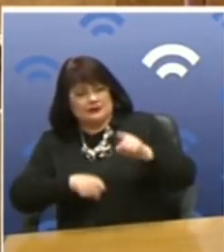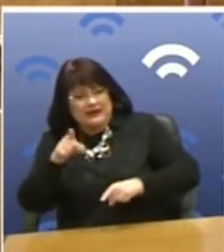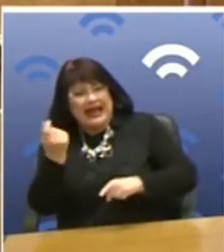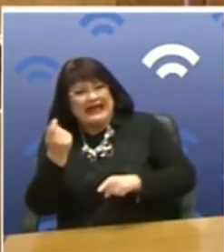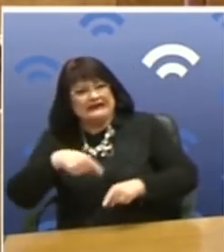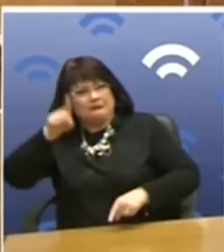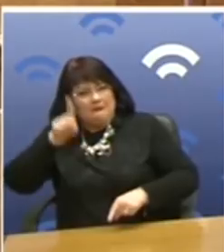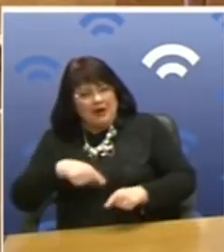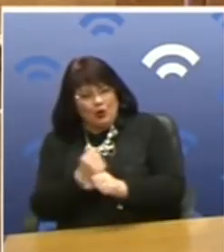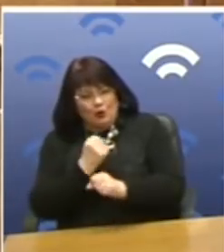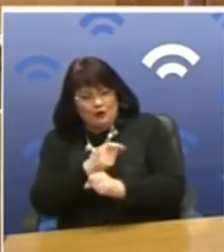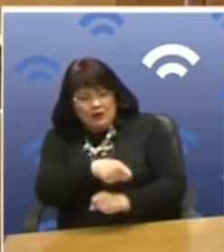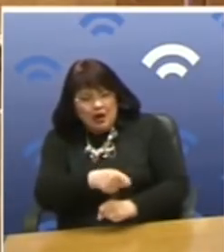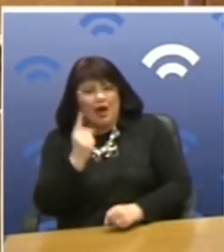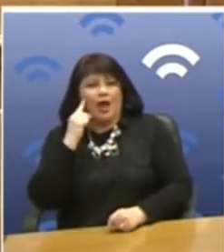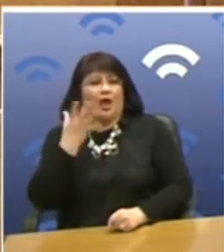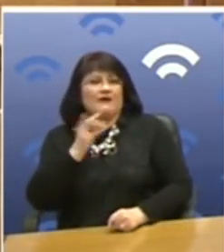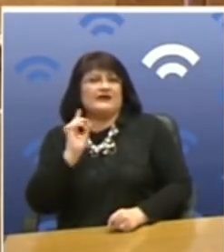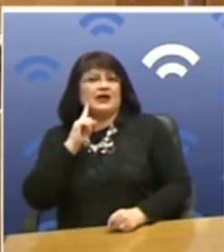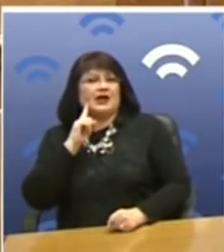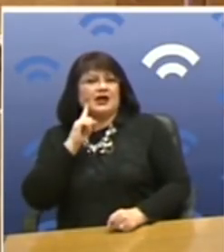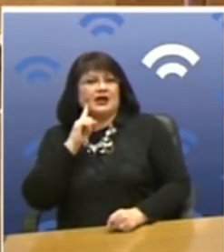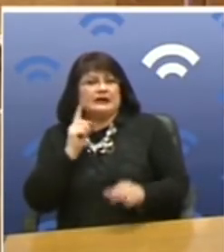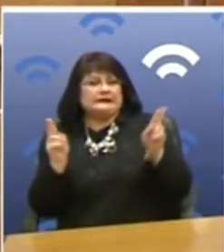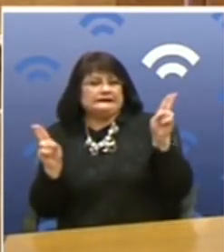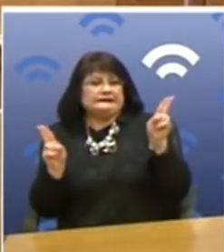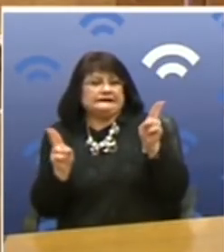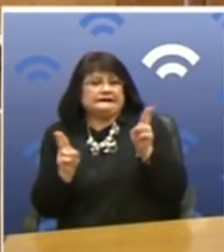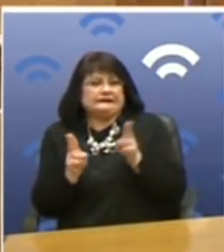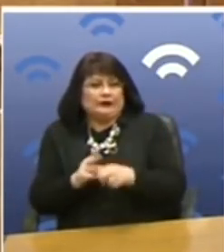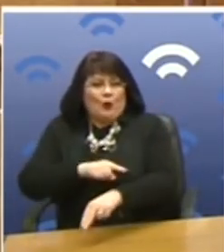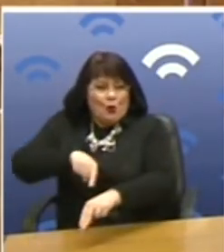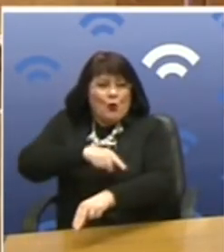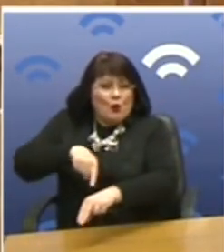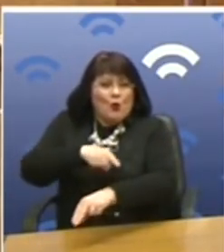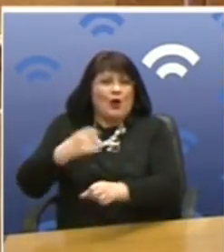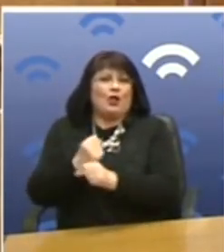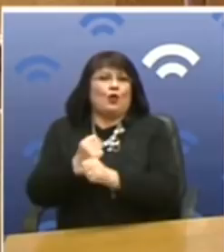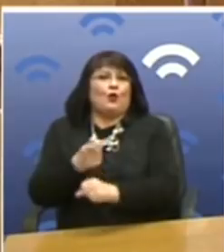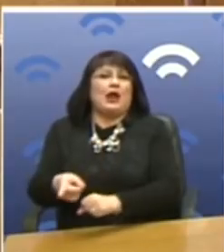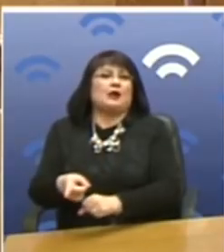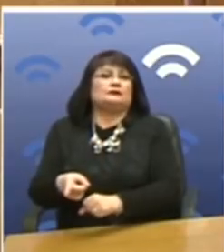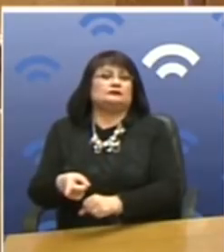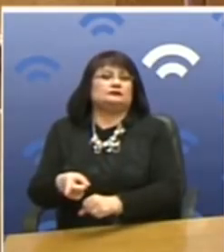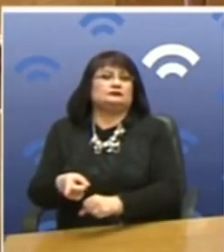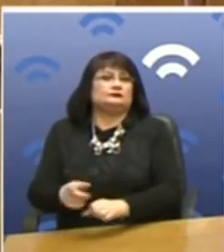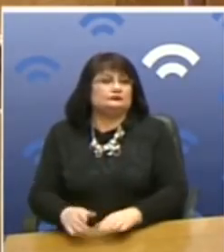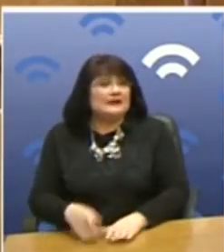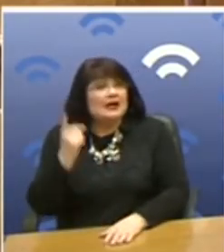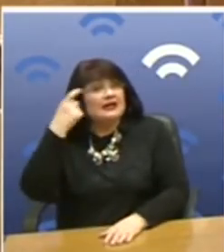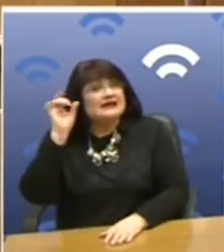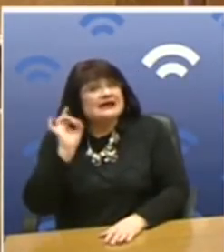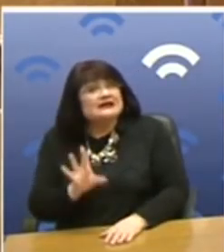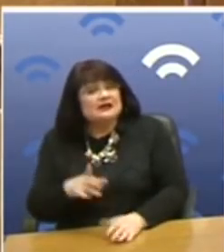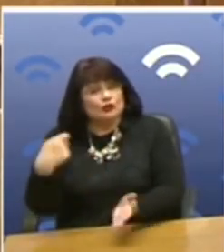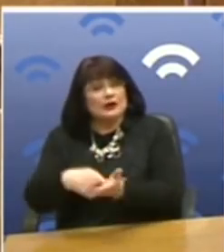ημερών, ξεζουμίζουν εργαζόμενους με εντατικοποίηση της εργασίας. Αλήθεια, δεν έχετε ακούσει τίποτα για την